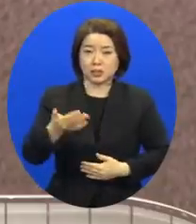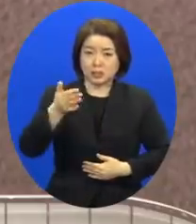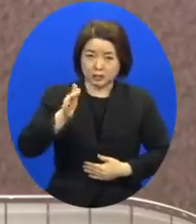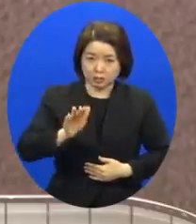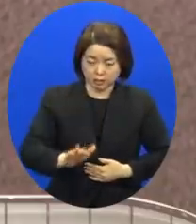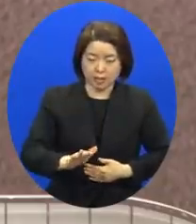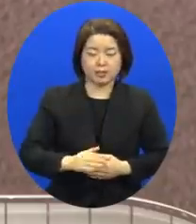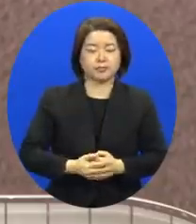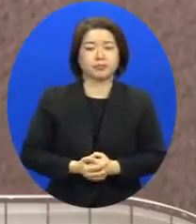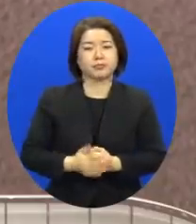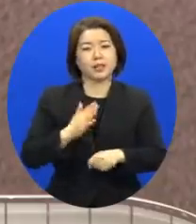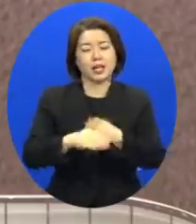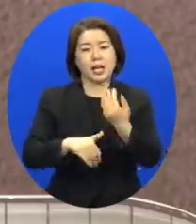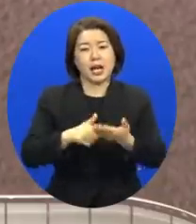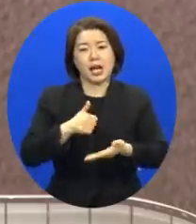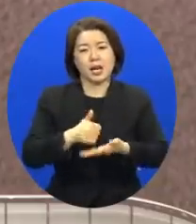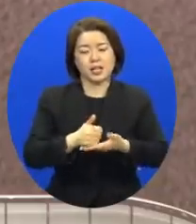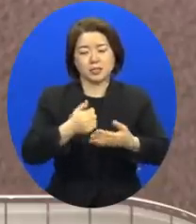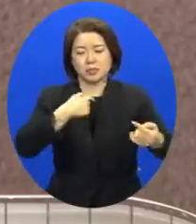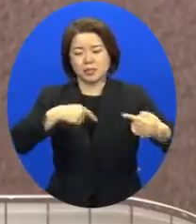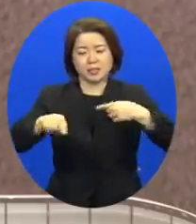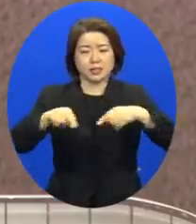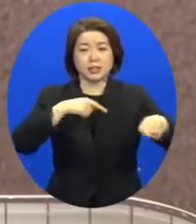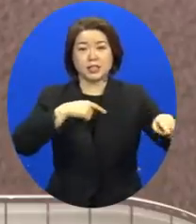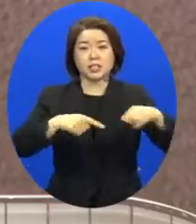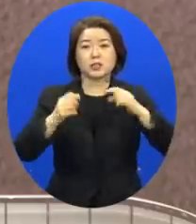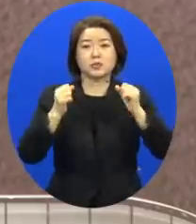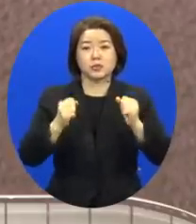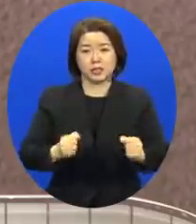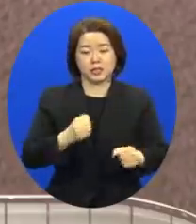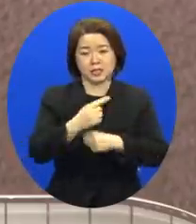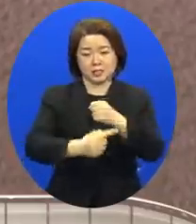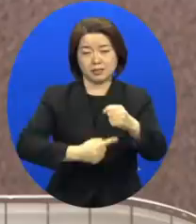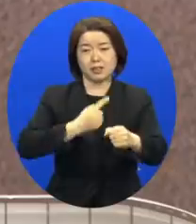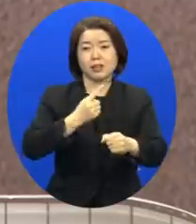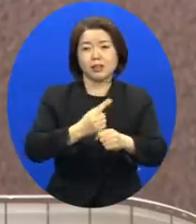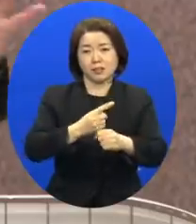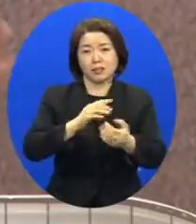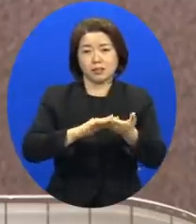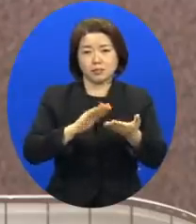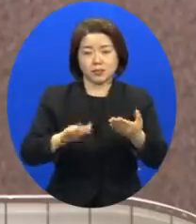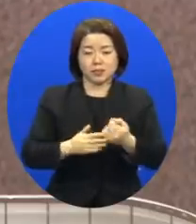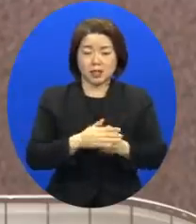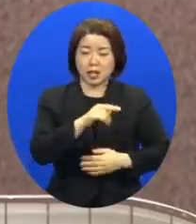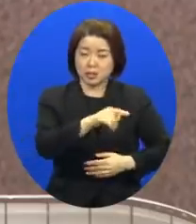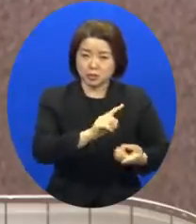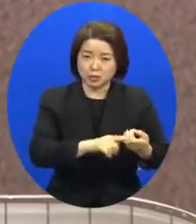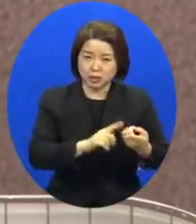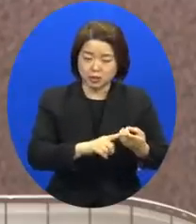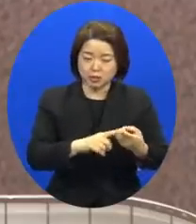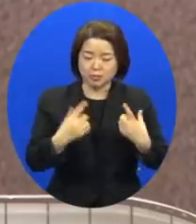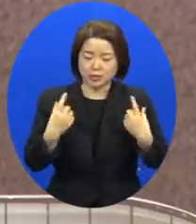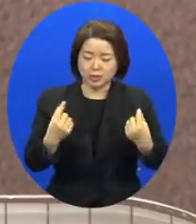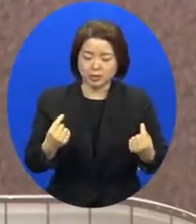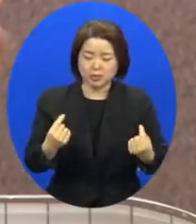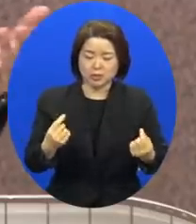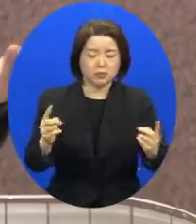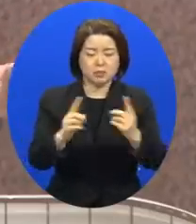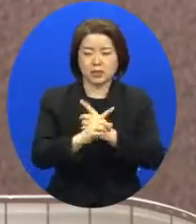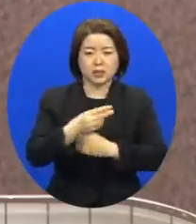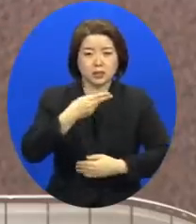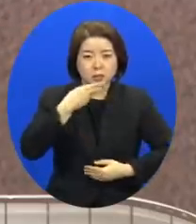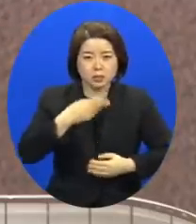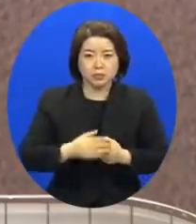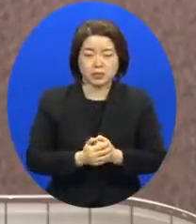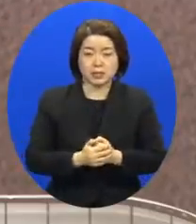하나님이 다시 리고 계셨던 한 해였습니다 그 점은 변 왕이 없습니다 이 시간에 여러분에게